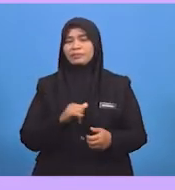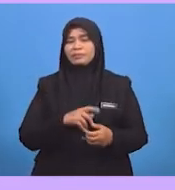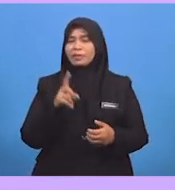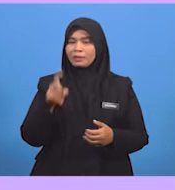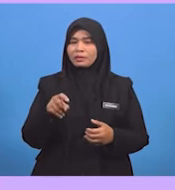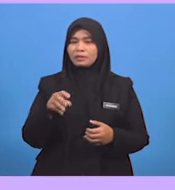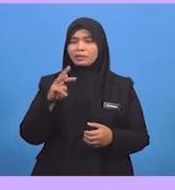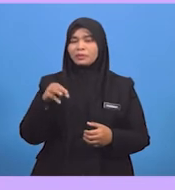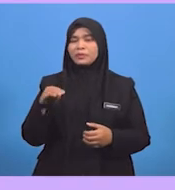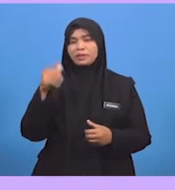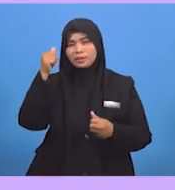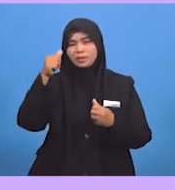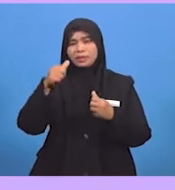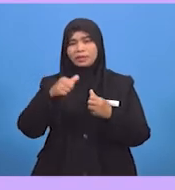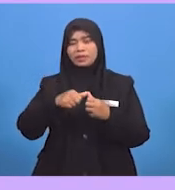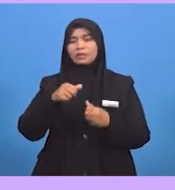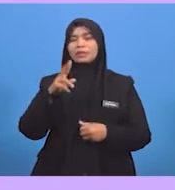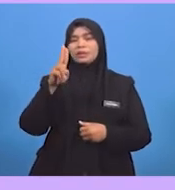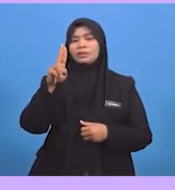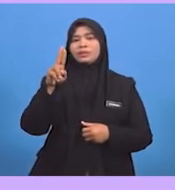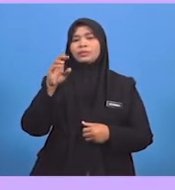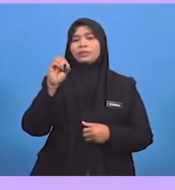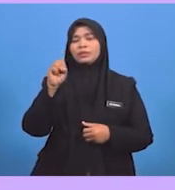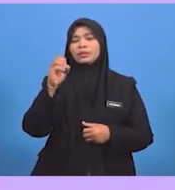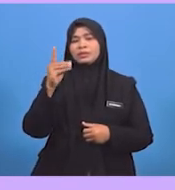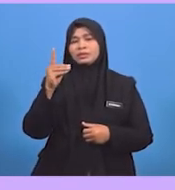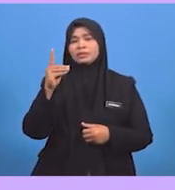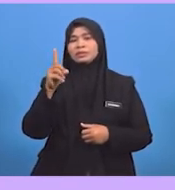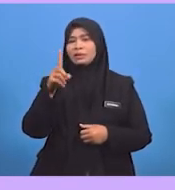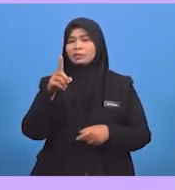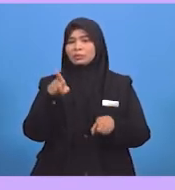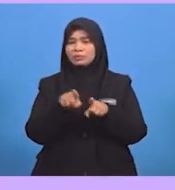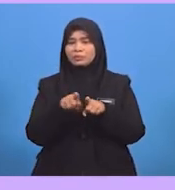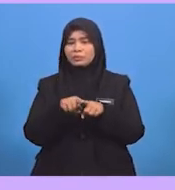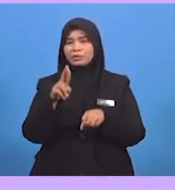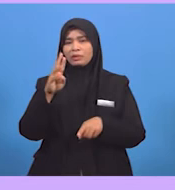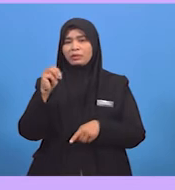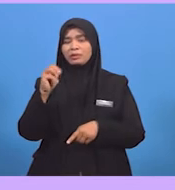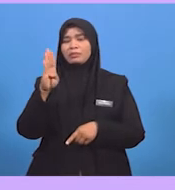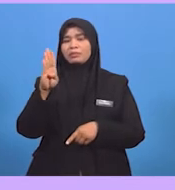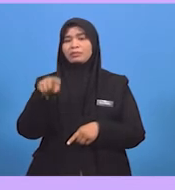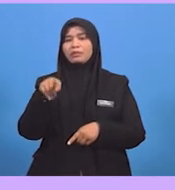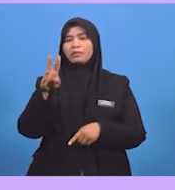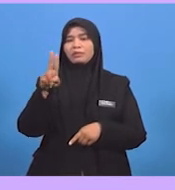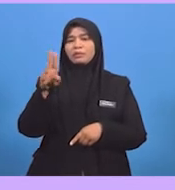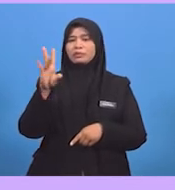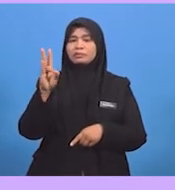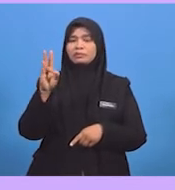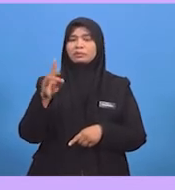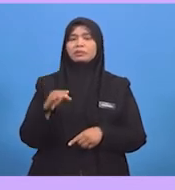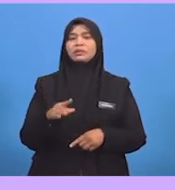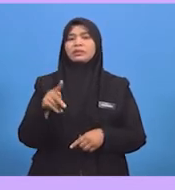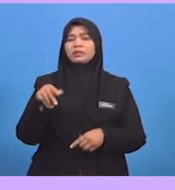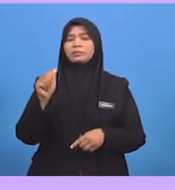Saya pasti murid ingat bahawa kadar pertukaran asing berubah-ubah setiap hari bergantung kepada harga